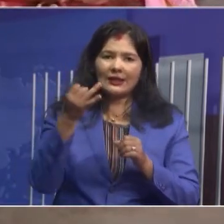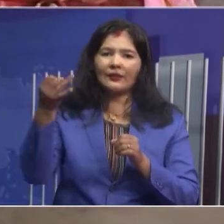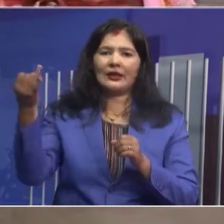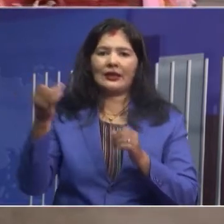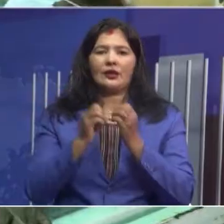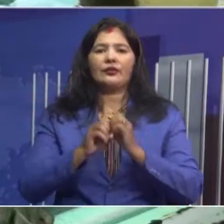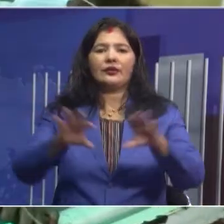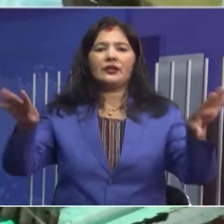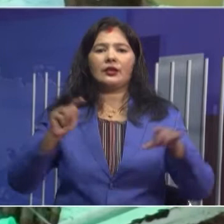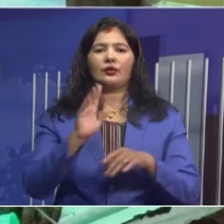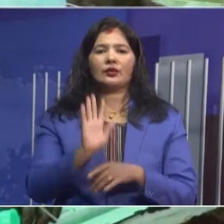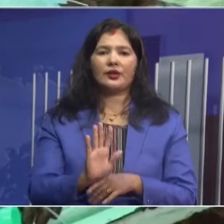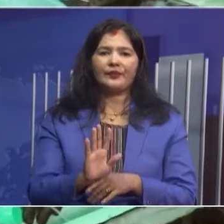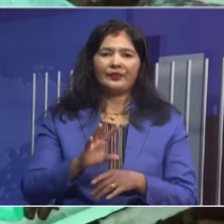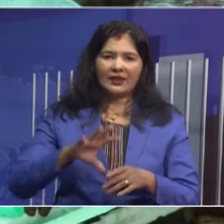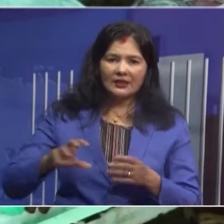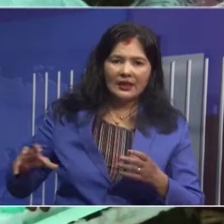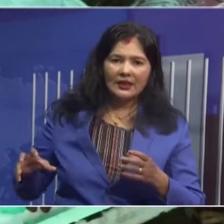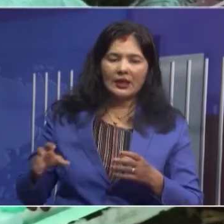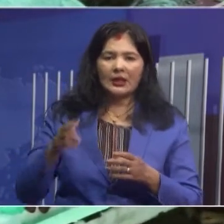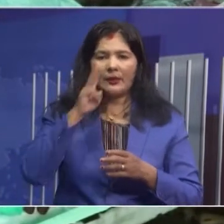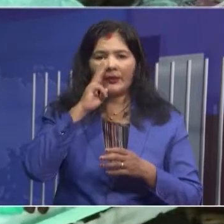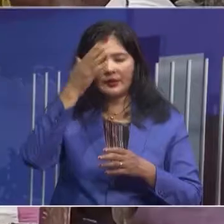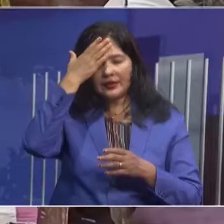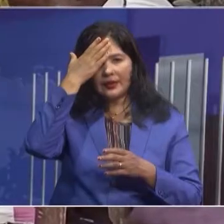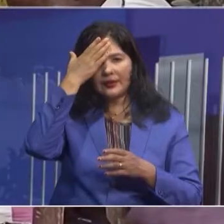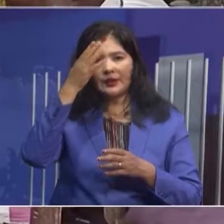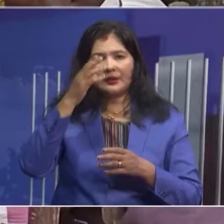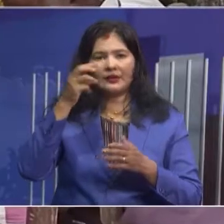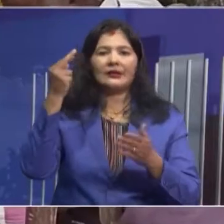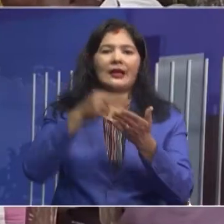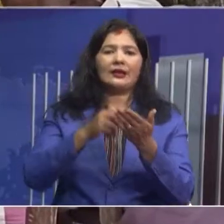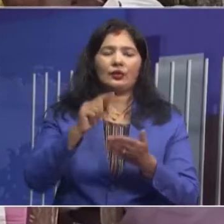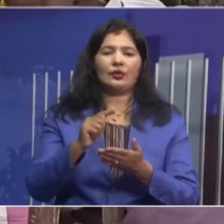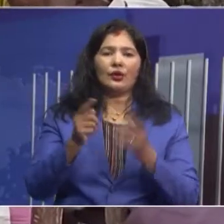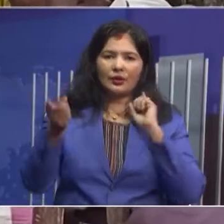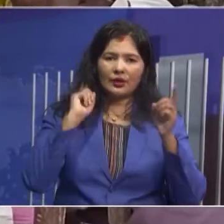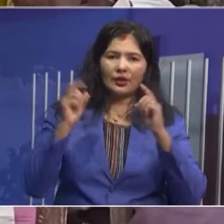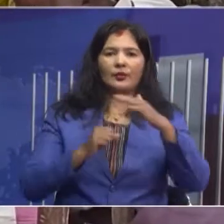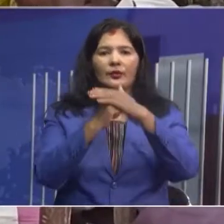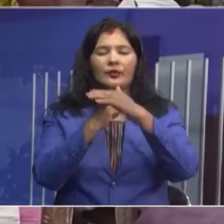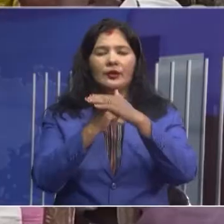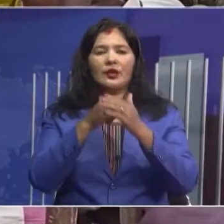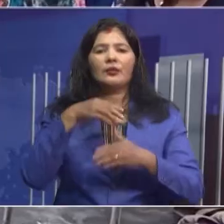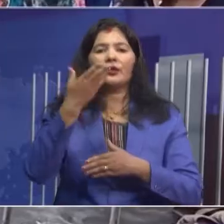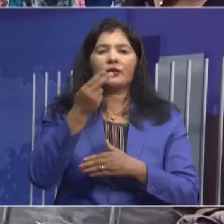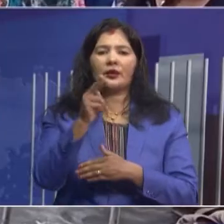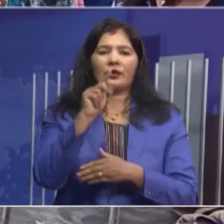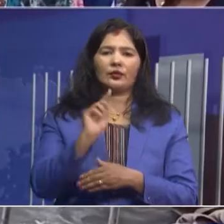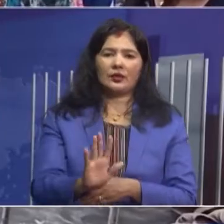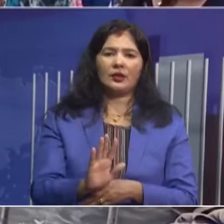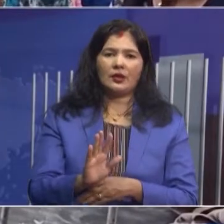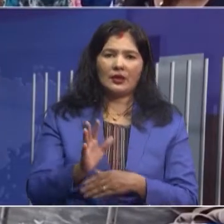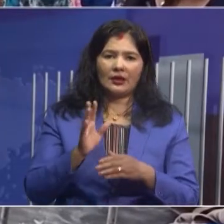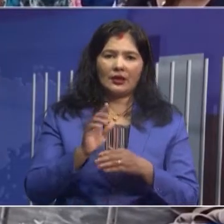र शिवानगरका स्थानीय पनि बिरामी पर्न थालेको नगर प्रमुख रजत प्रताप शाहले बताउनु भएको छ